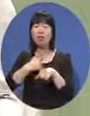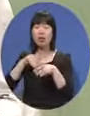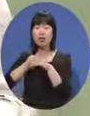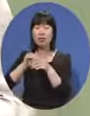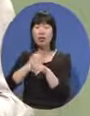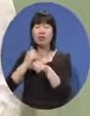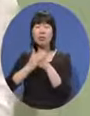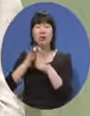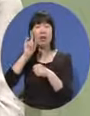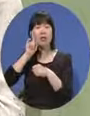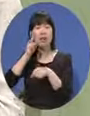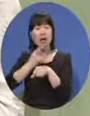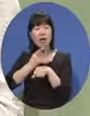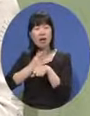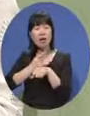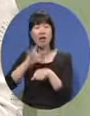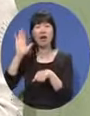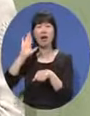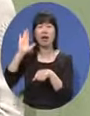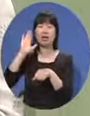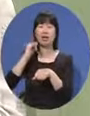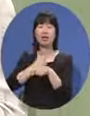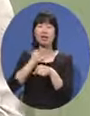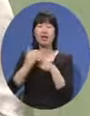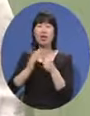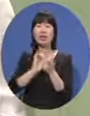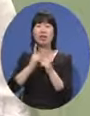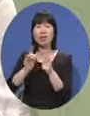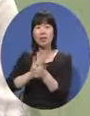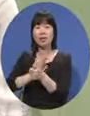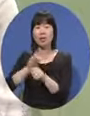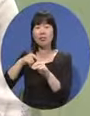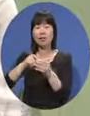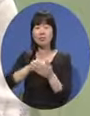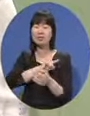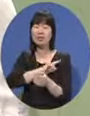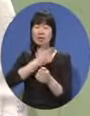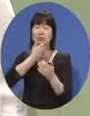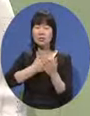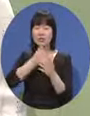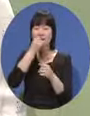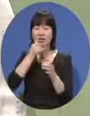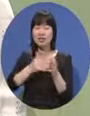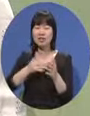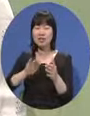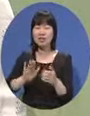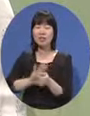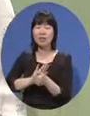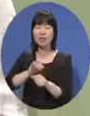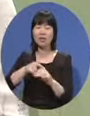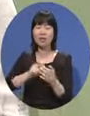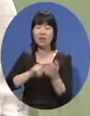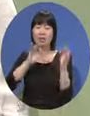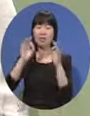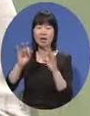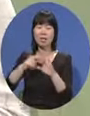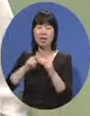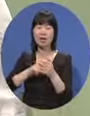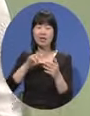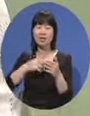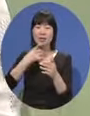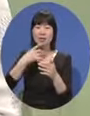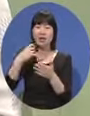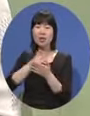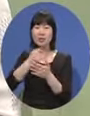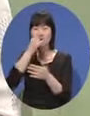애쓰게 당이 내일은 해 이것은 아니라고 해요 서로가 배려하는 마음이 제일 중요한데 이 배려하는 마음도 마음 안에 만